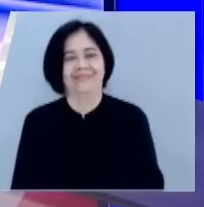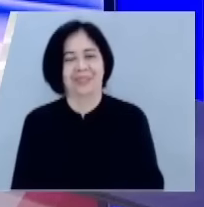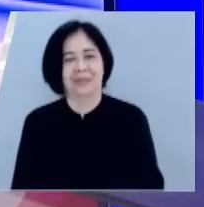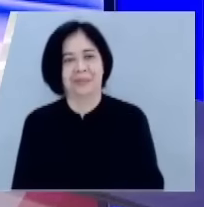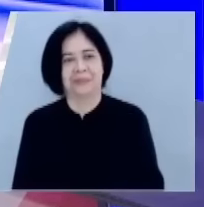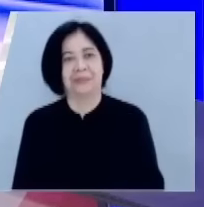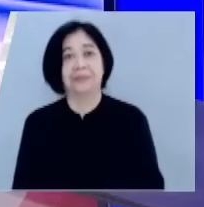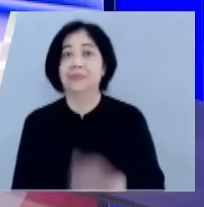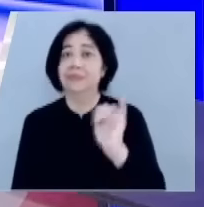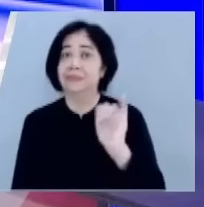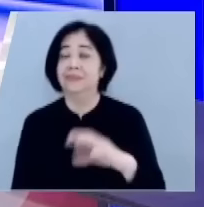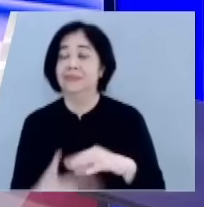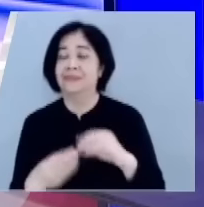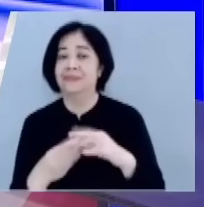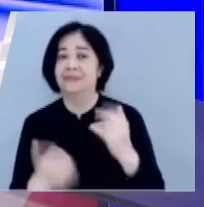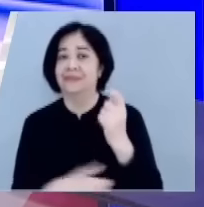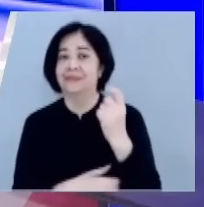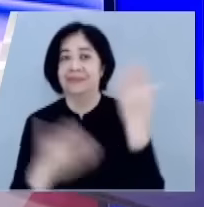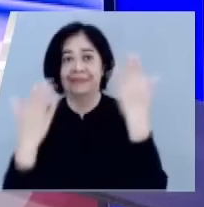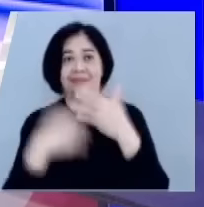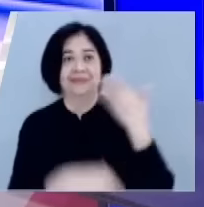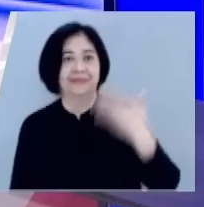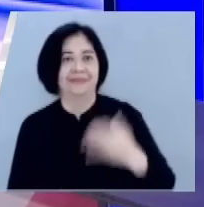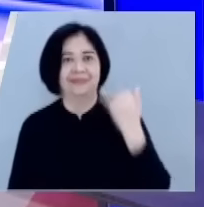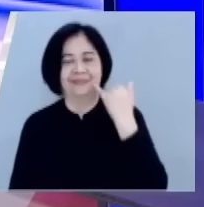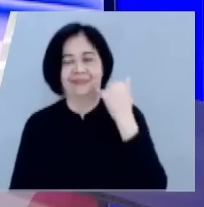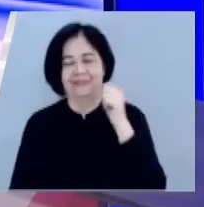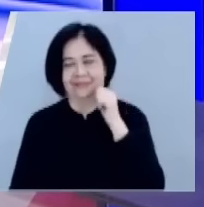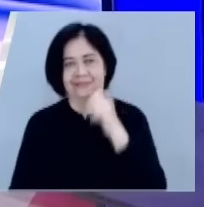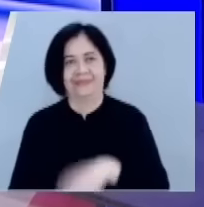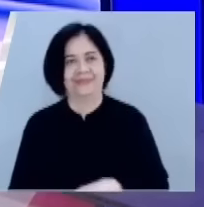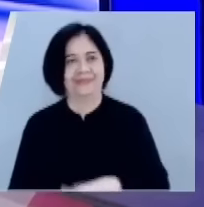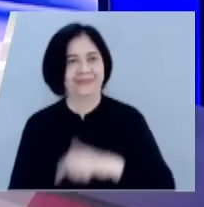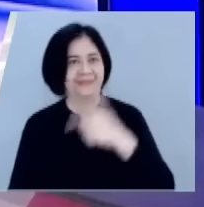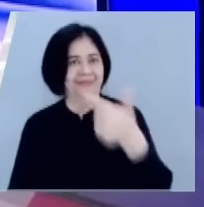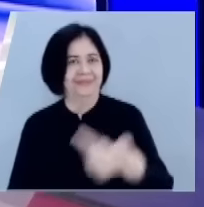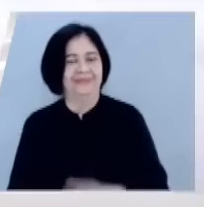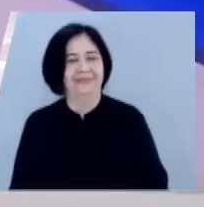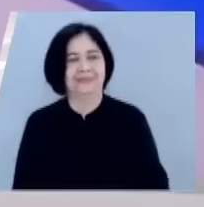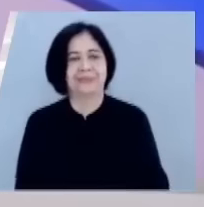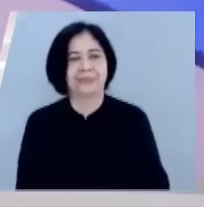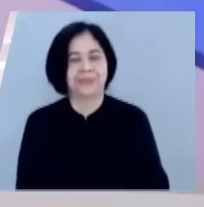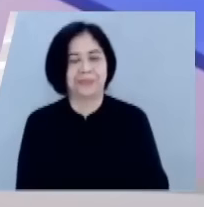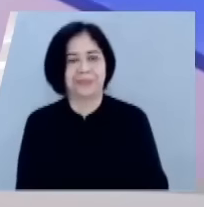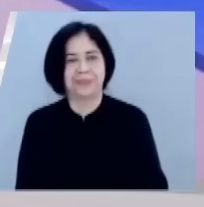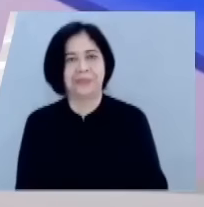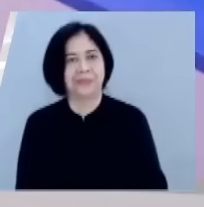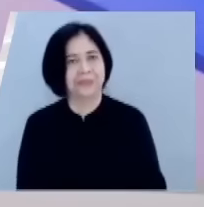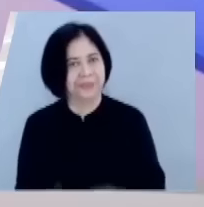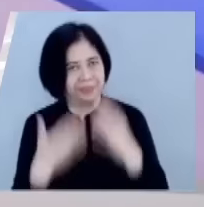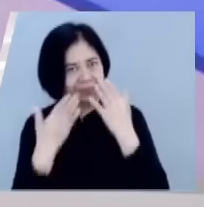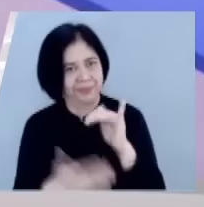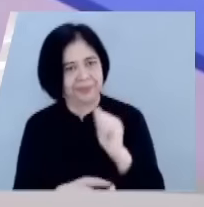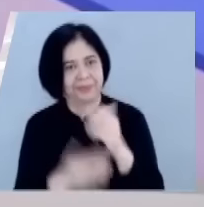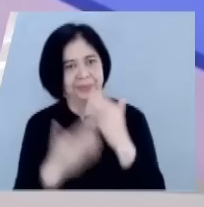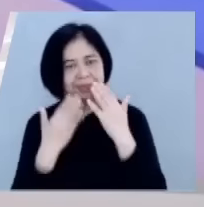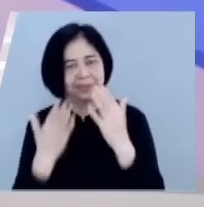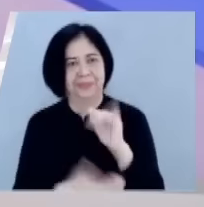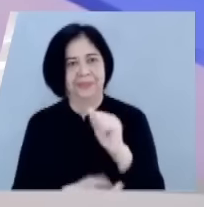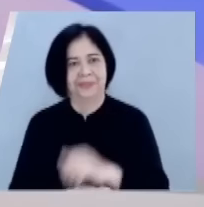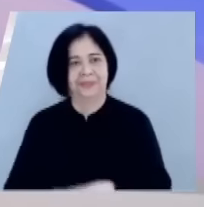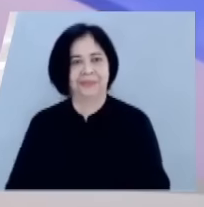And that's my chika this Thursday night. Ako po si Iya Arellano. Miss Mel, Miss Vicky, Emil. Thank you, Iya. Salamat sa iyo, Iya. Thank you,